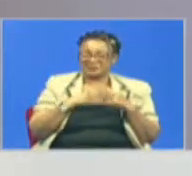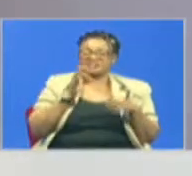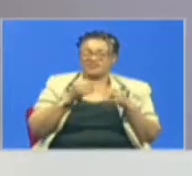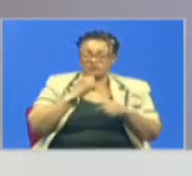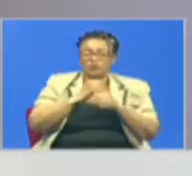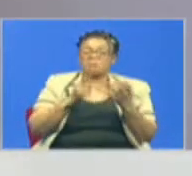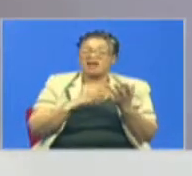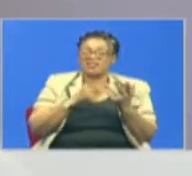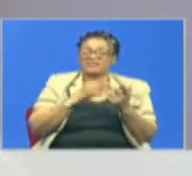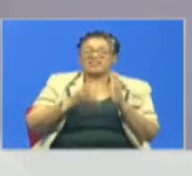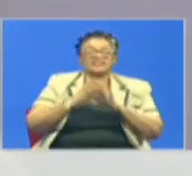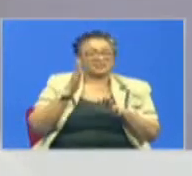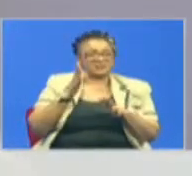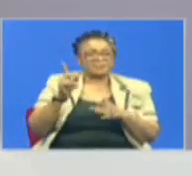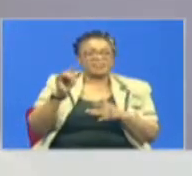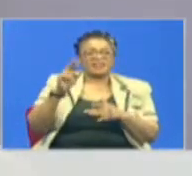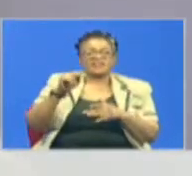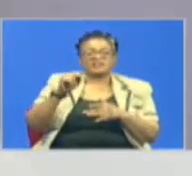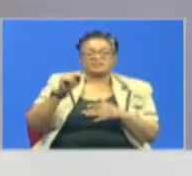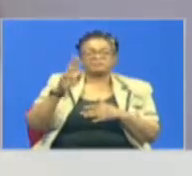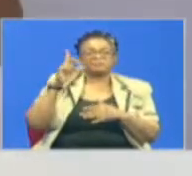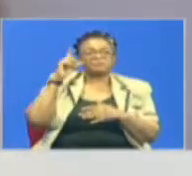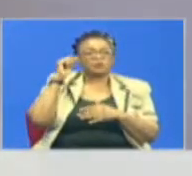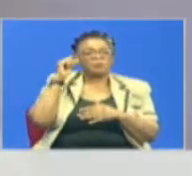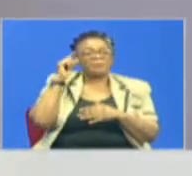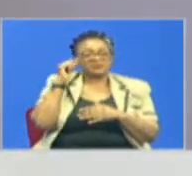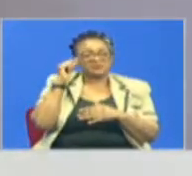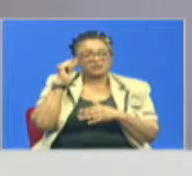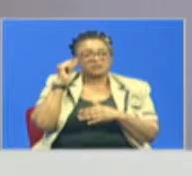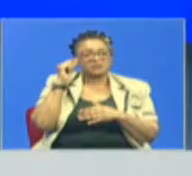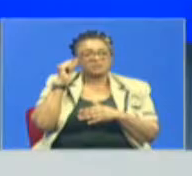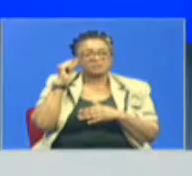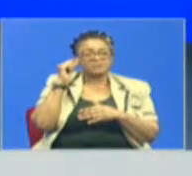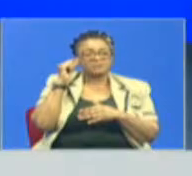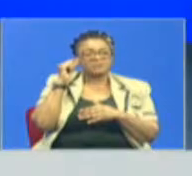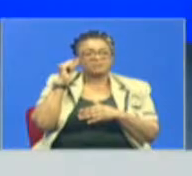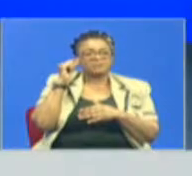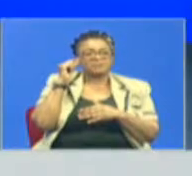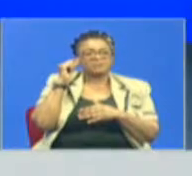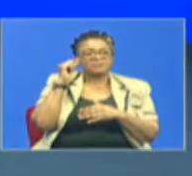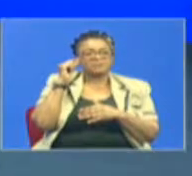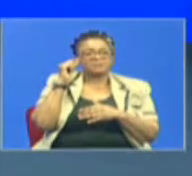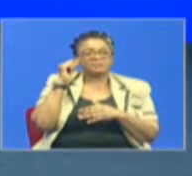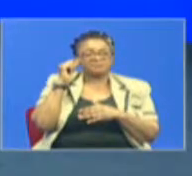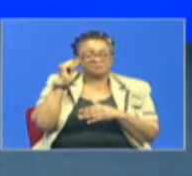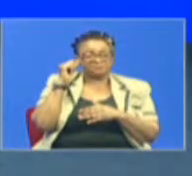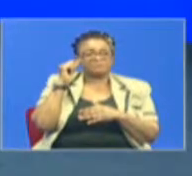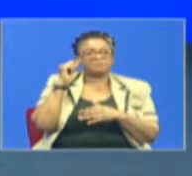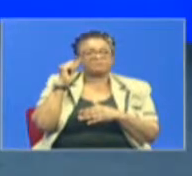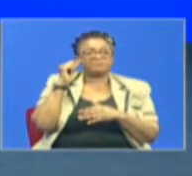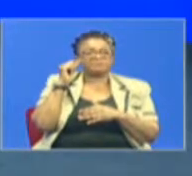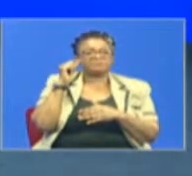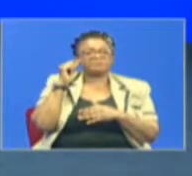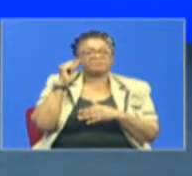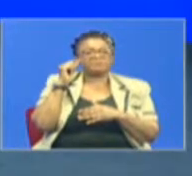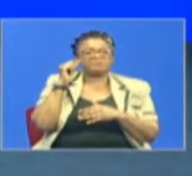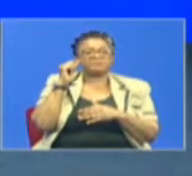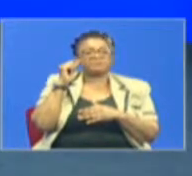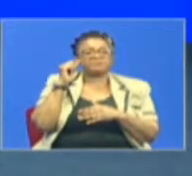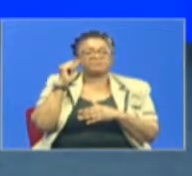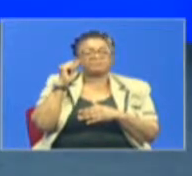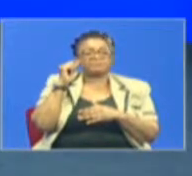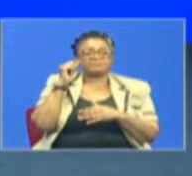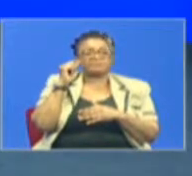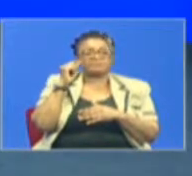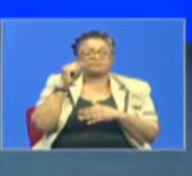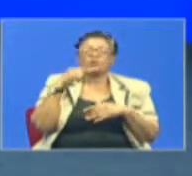Mutai, NTV, Mombasa. Karibu kila nyumba imeguswa. Na mtazamaji, basi usikose kutazama taarifa